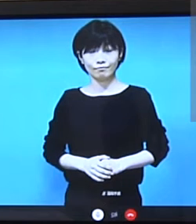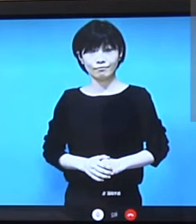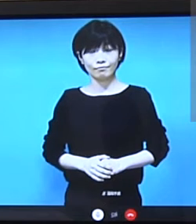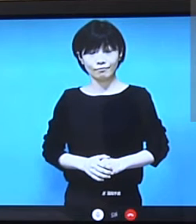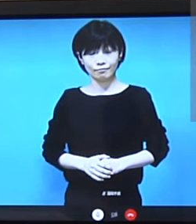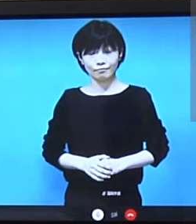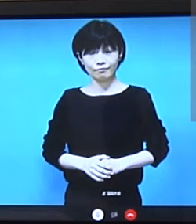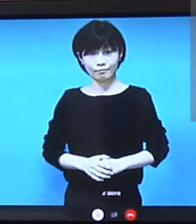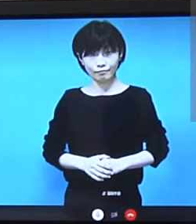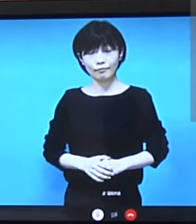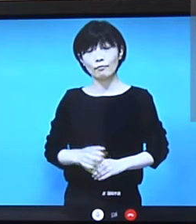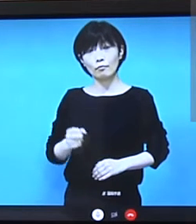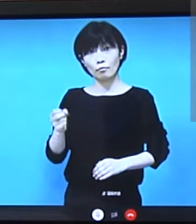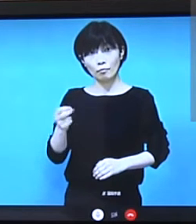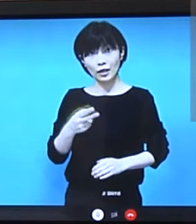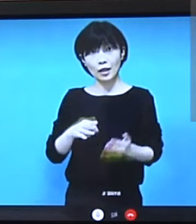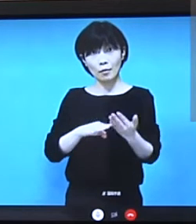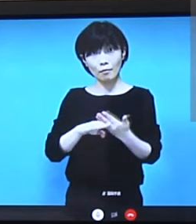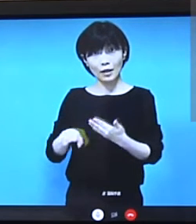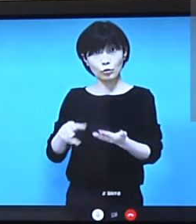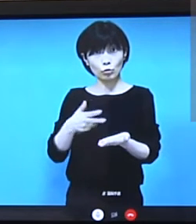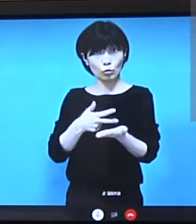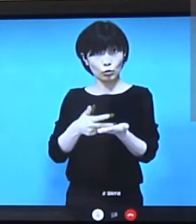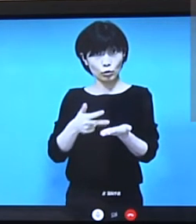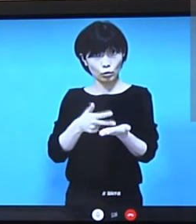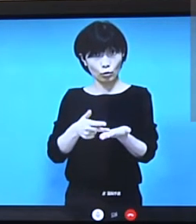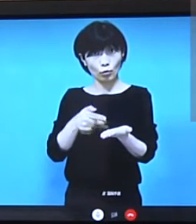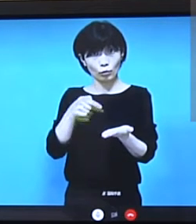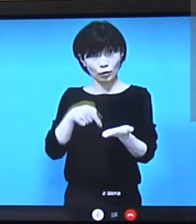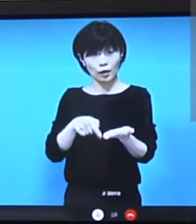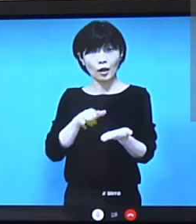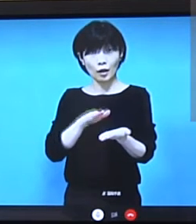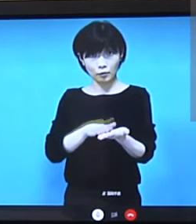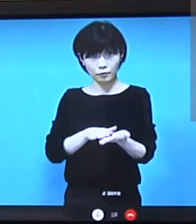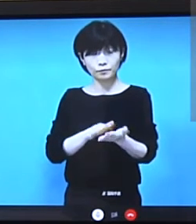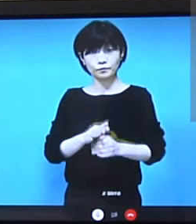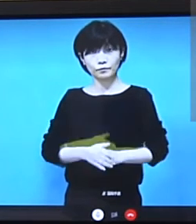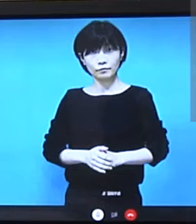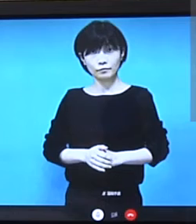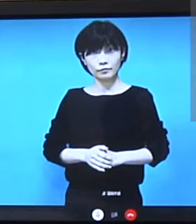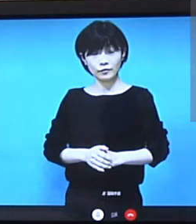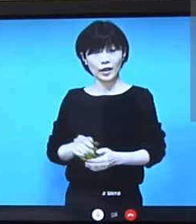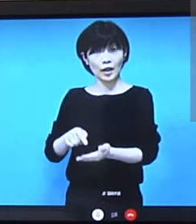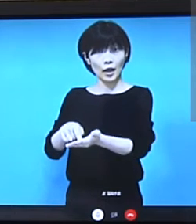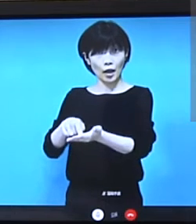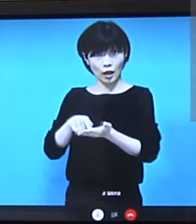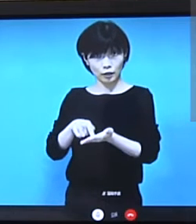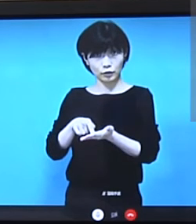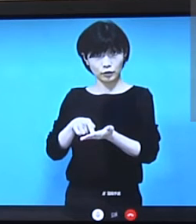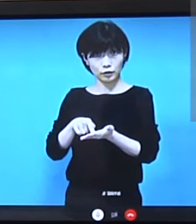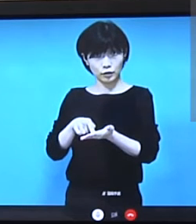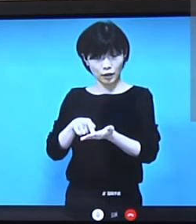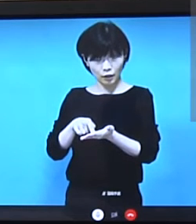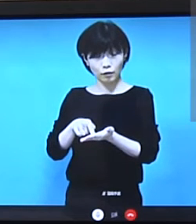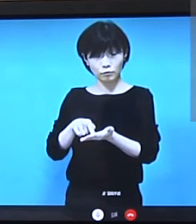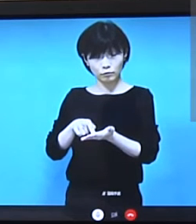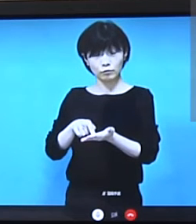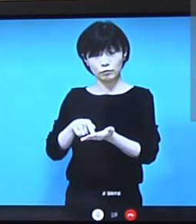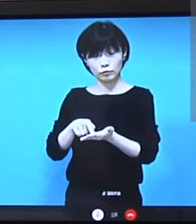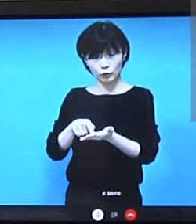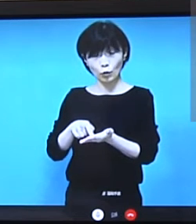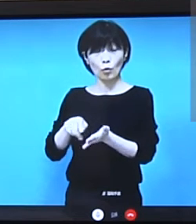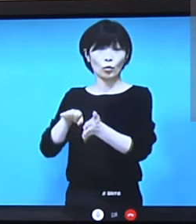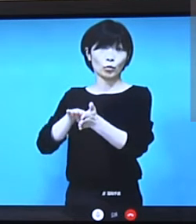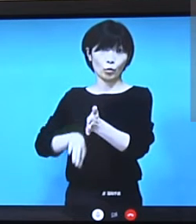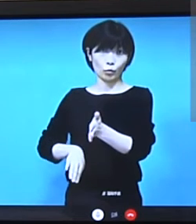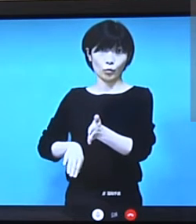それからもう1枚別紙でついています、新型コロナウイルス感染症発生届の取り下げについてご説明をいたします